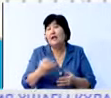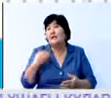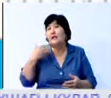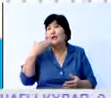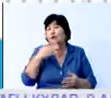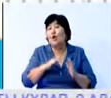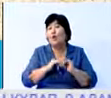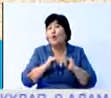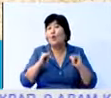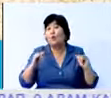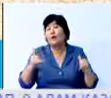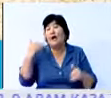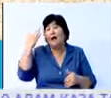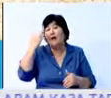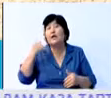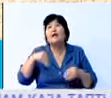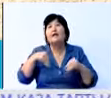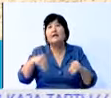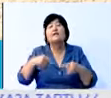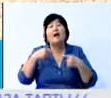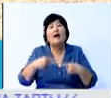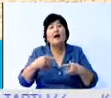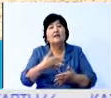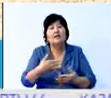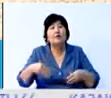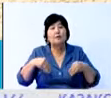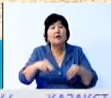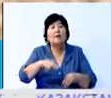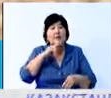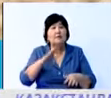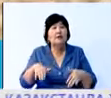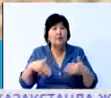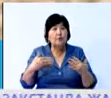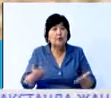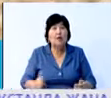салысының өнімділігін арттырумен қатар егісті әртараптандыруға басымдық берілуде.